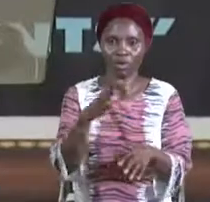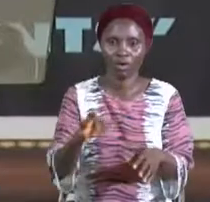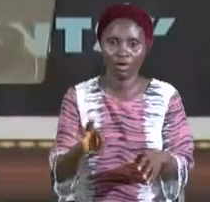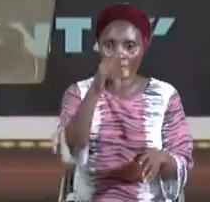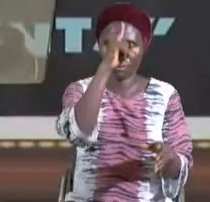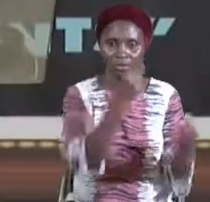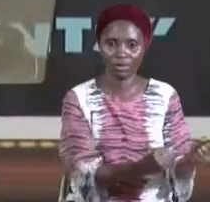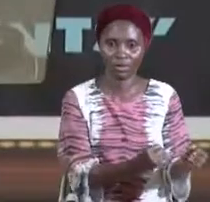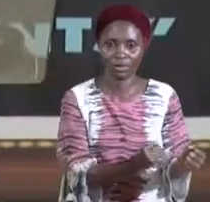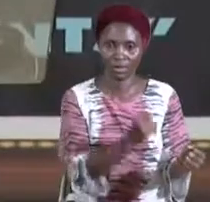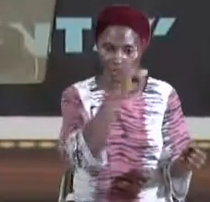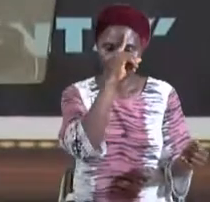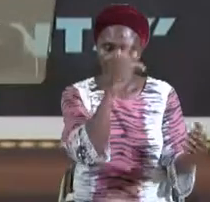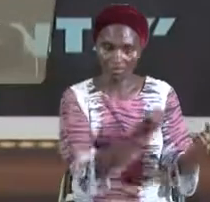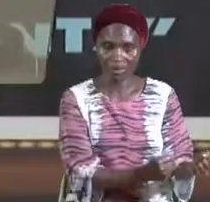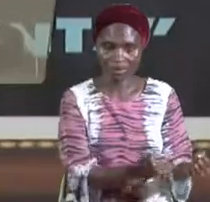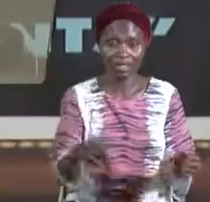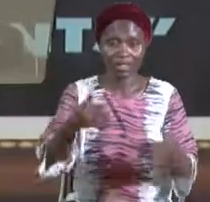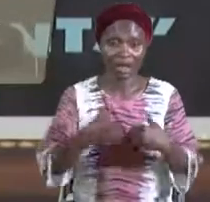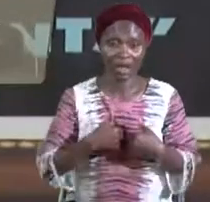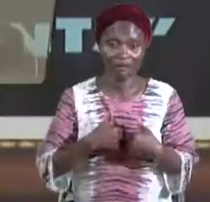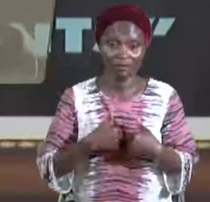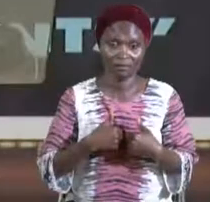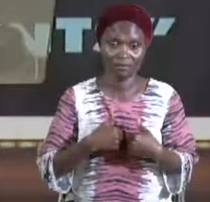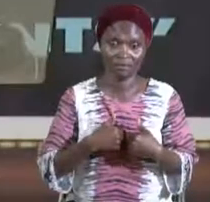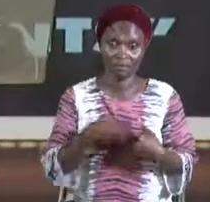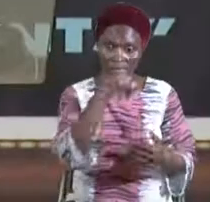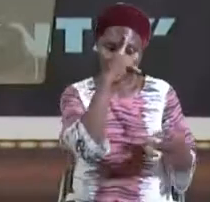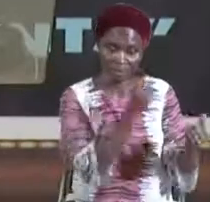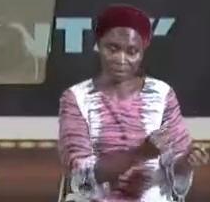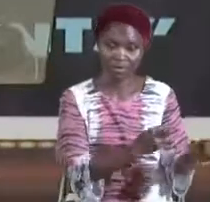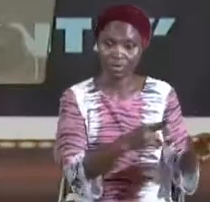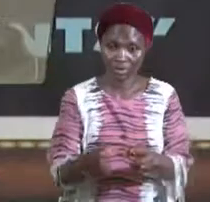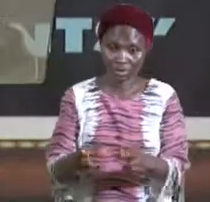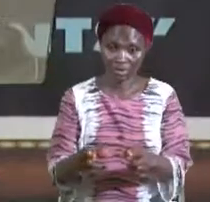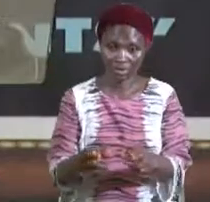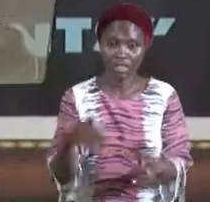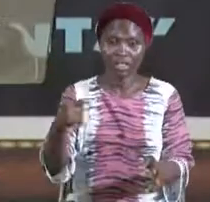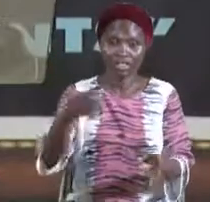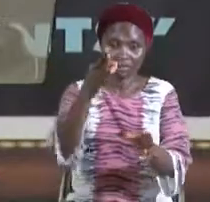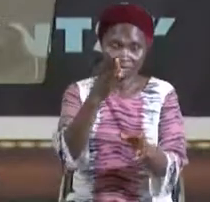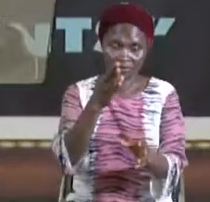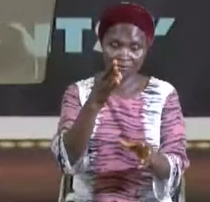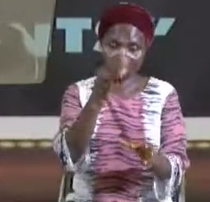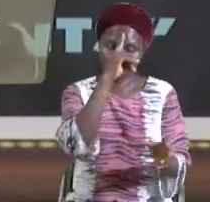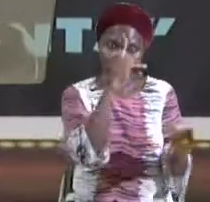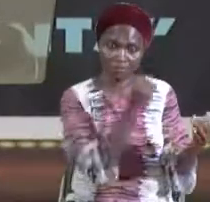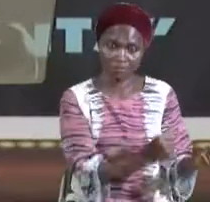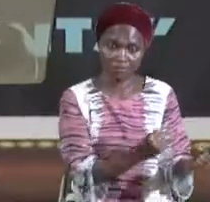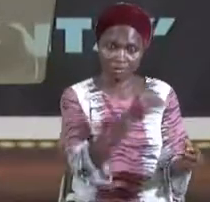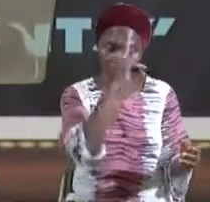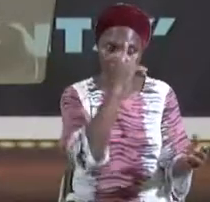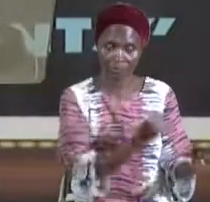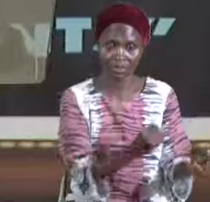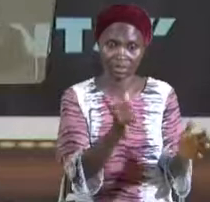la foi déjà. Ils étaient nés de nouveau. La foi qui sauve était en eux.